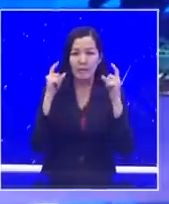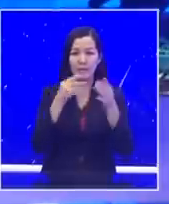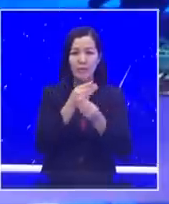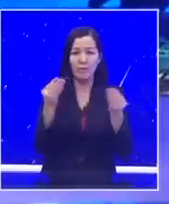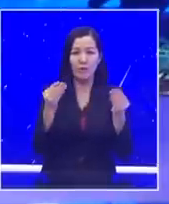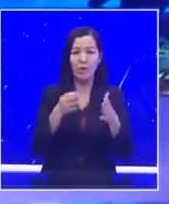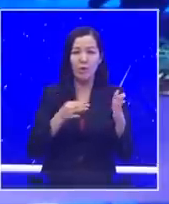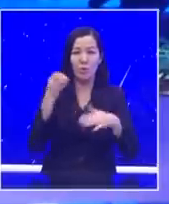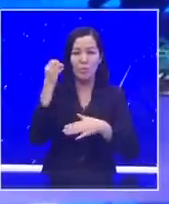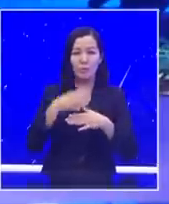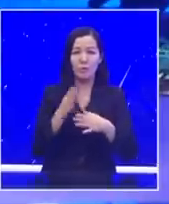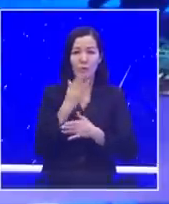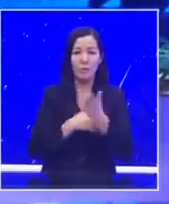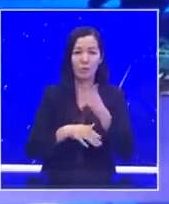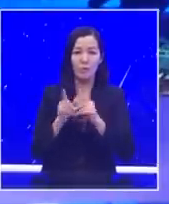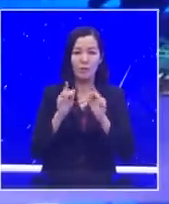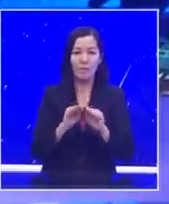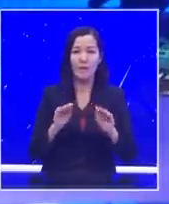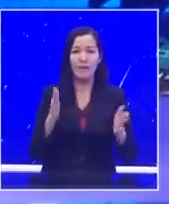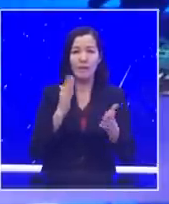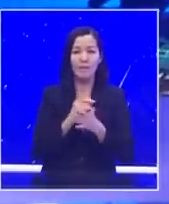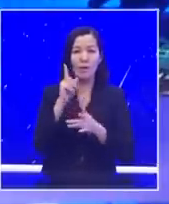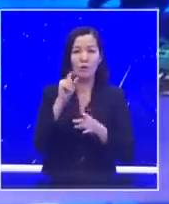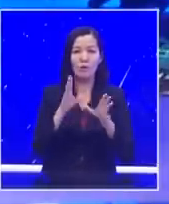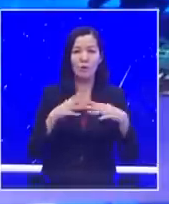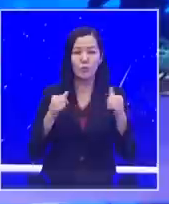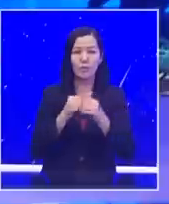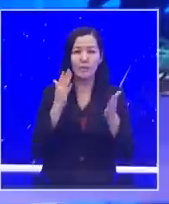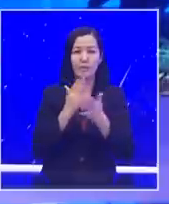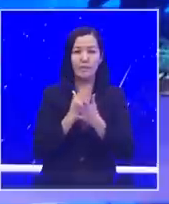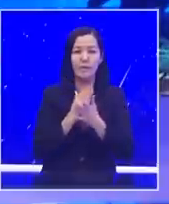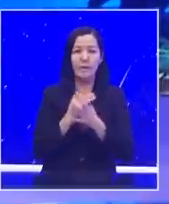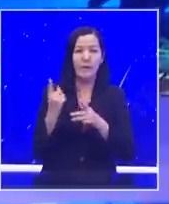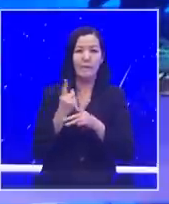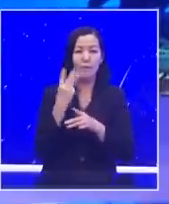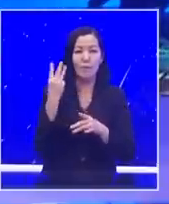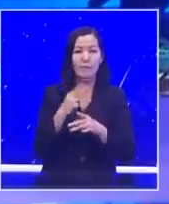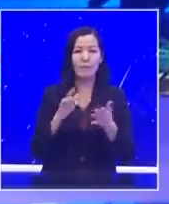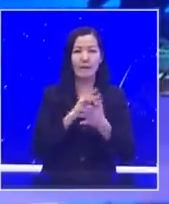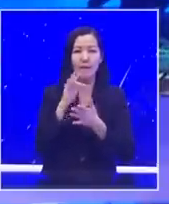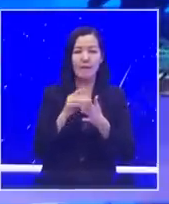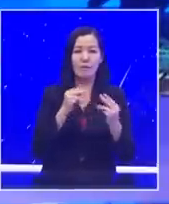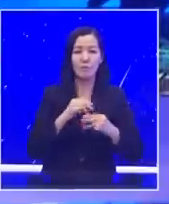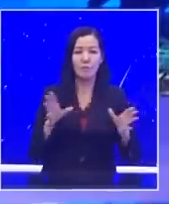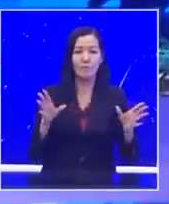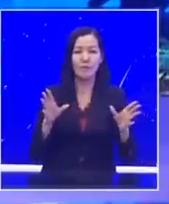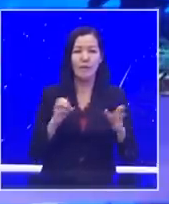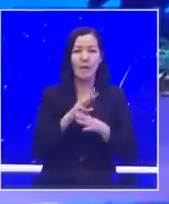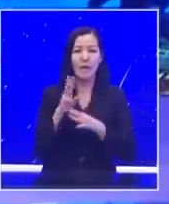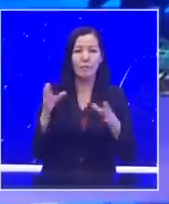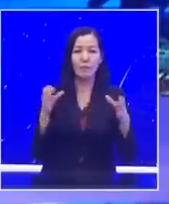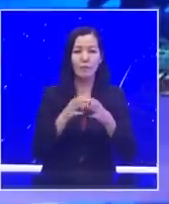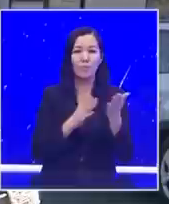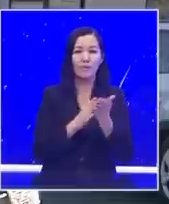үлестірмек. Облыс орталығында мүмкіндігі шектеулі балалары бар 100 отбасы бар. Оның алғашқы 30-ы қалалық жұмыспен қамту бөлімі